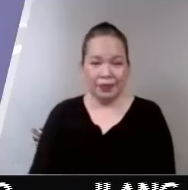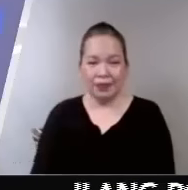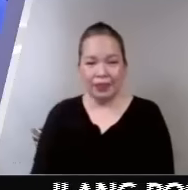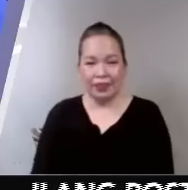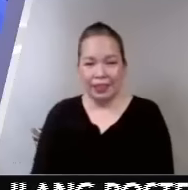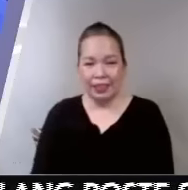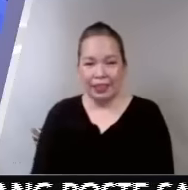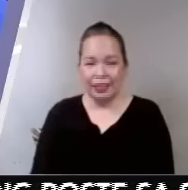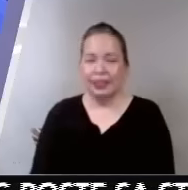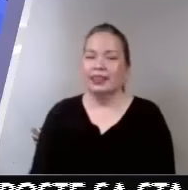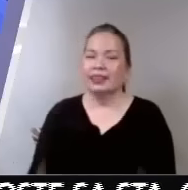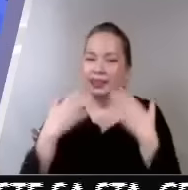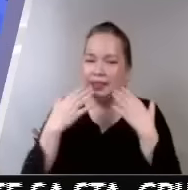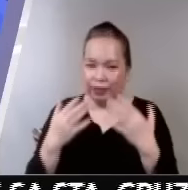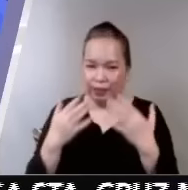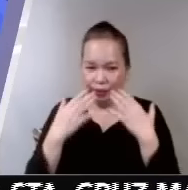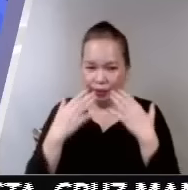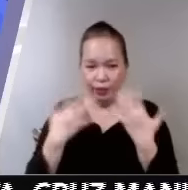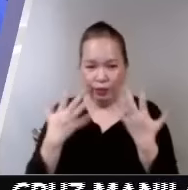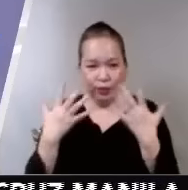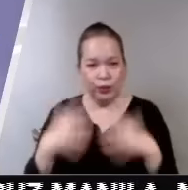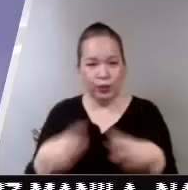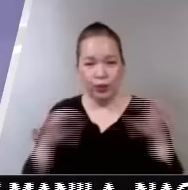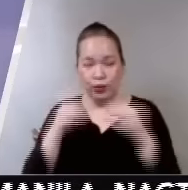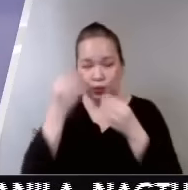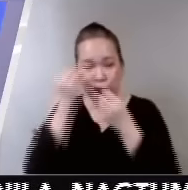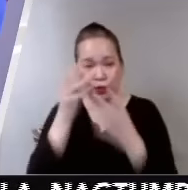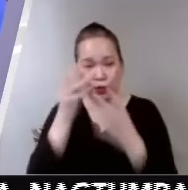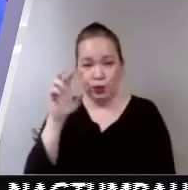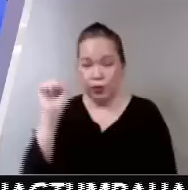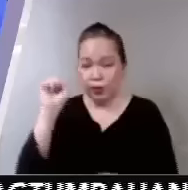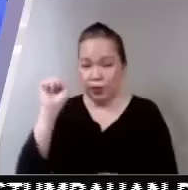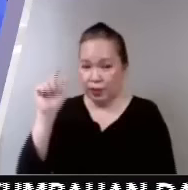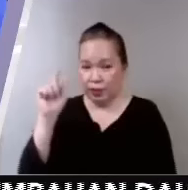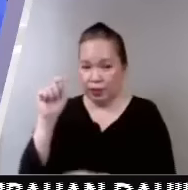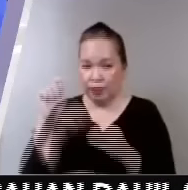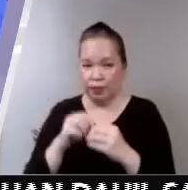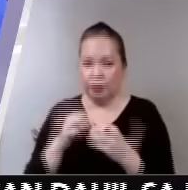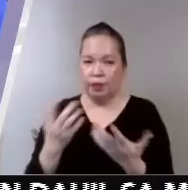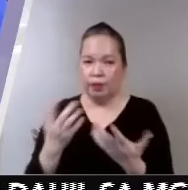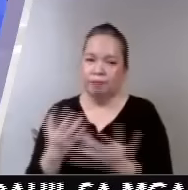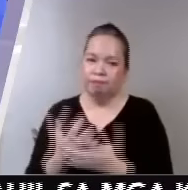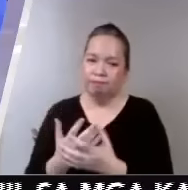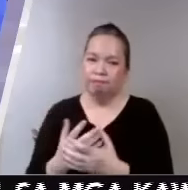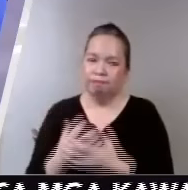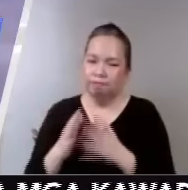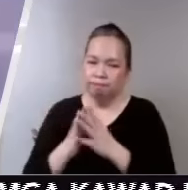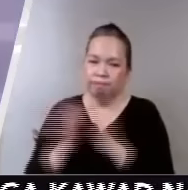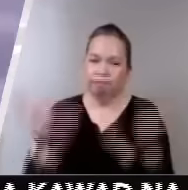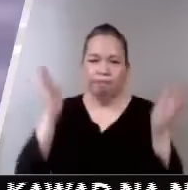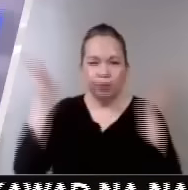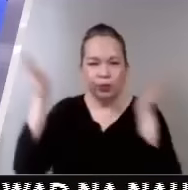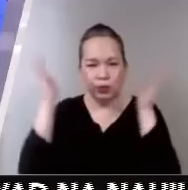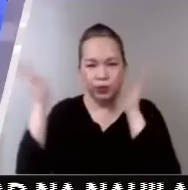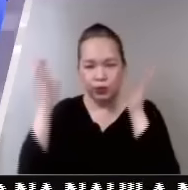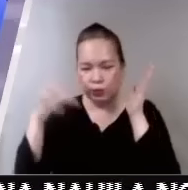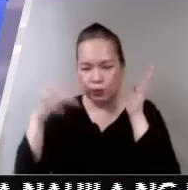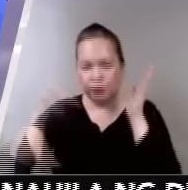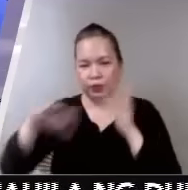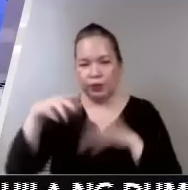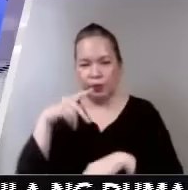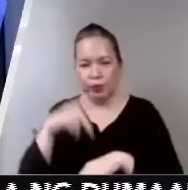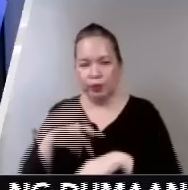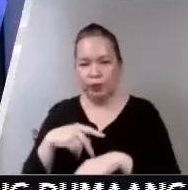Thank you, Nelson. At yun po ang mga balita ngayong Sabado para sa mas malaking misyon at mas malawak na paglilingkod sa bayan. Ako po si